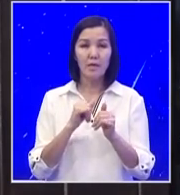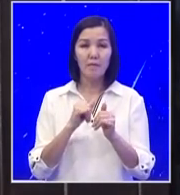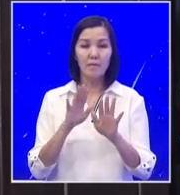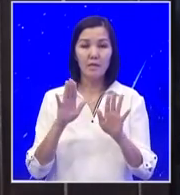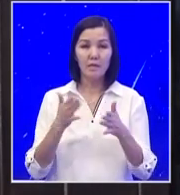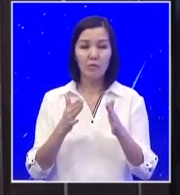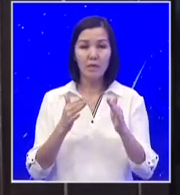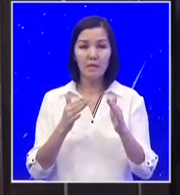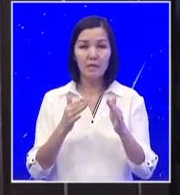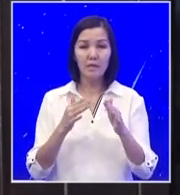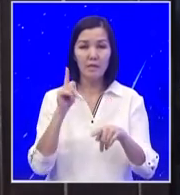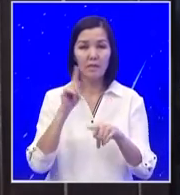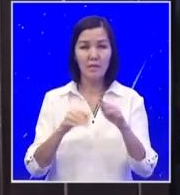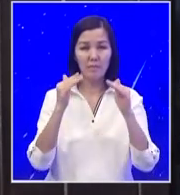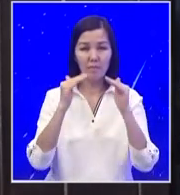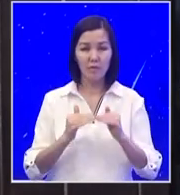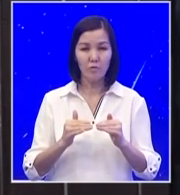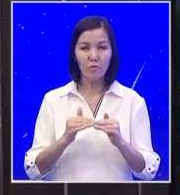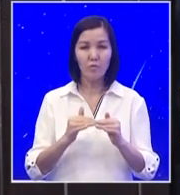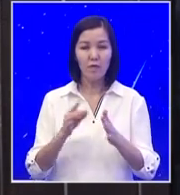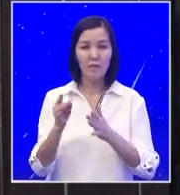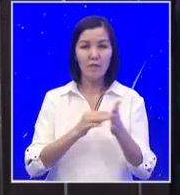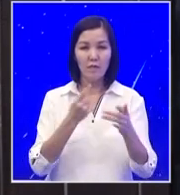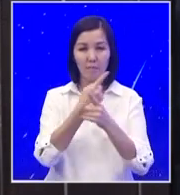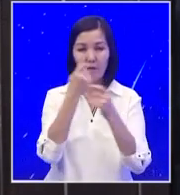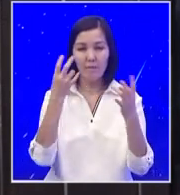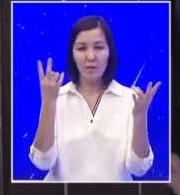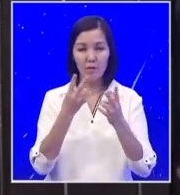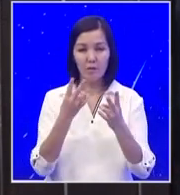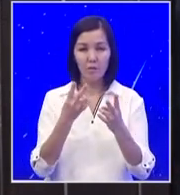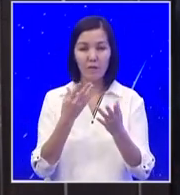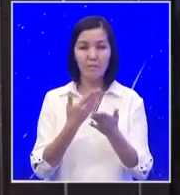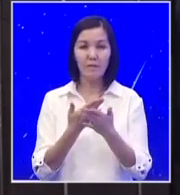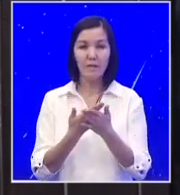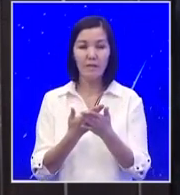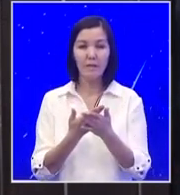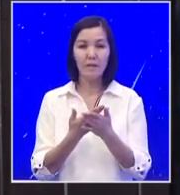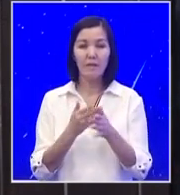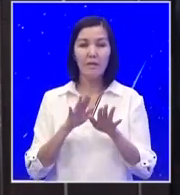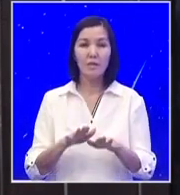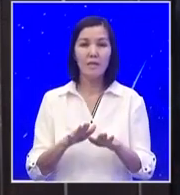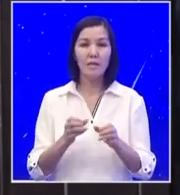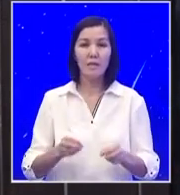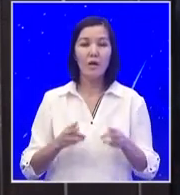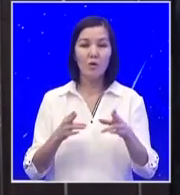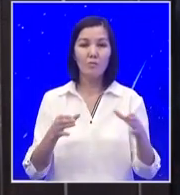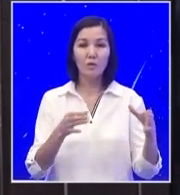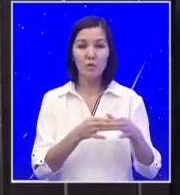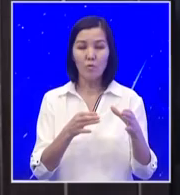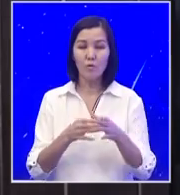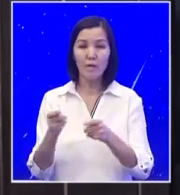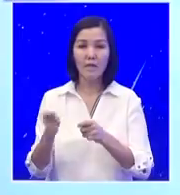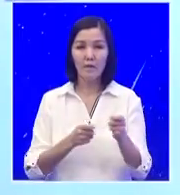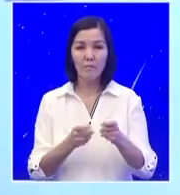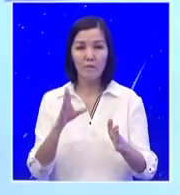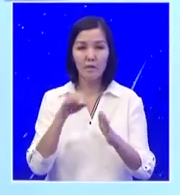тез басу үшін адамдарға жылдам ақпарат жеткізу керек. Ол жерде жаңағы жергілікті қауіпсіздік органдары, әкімшілік,